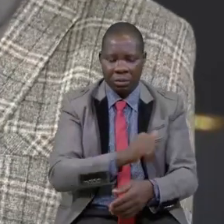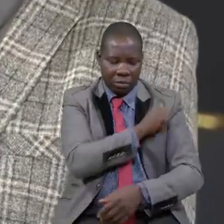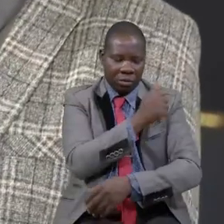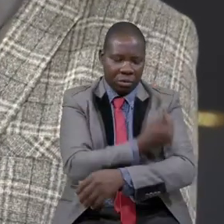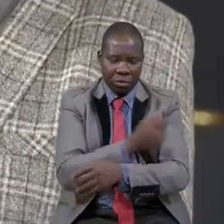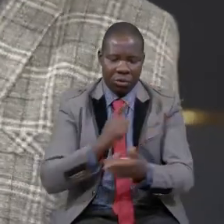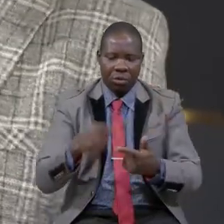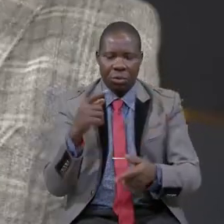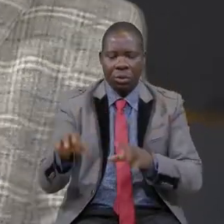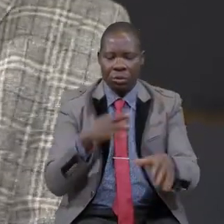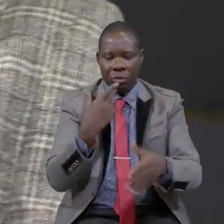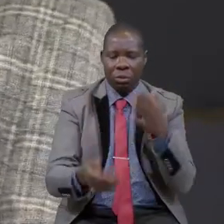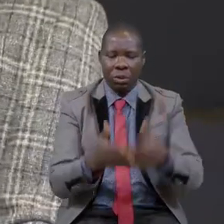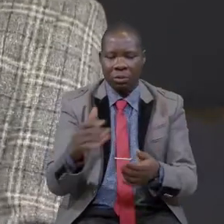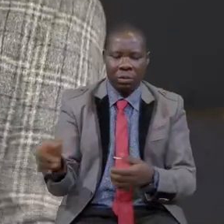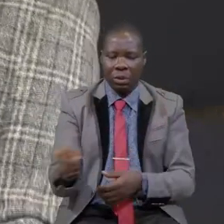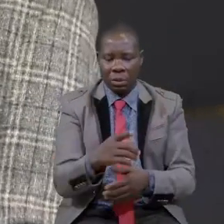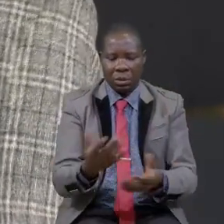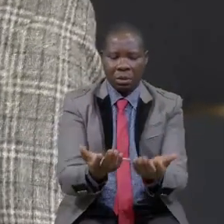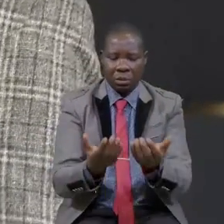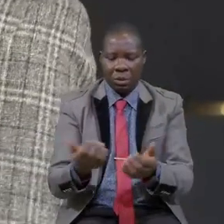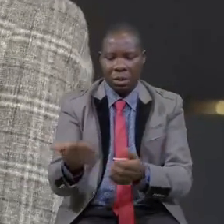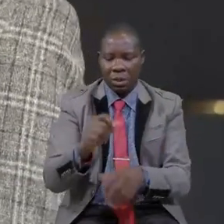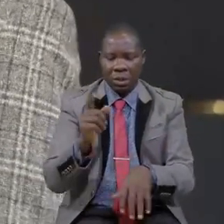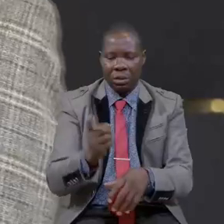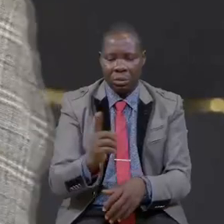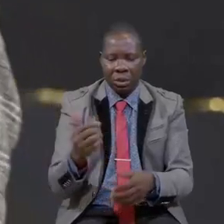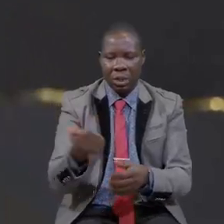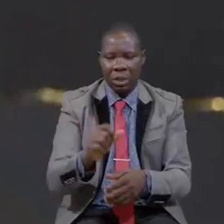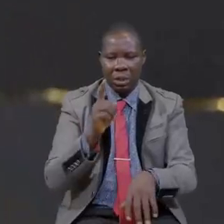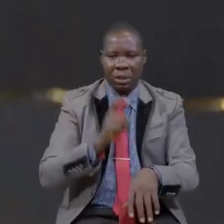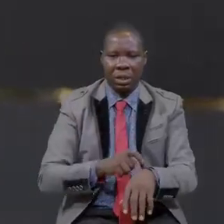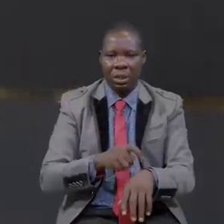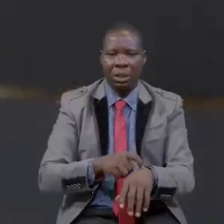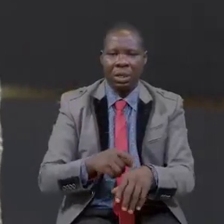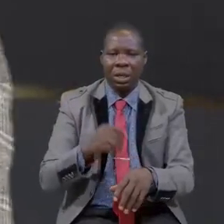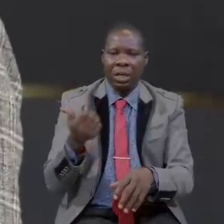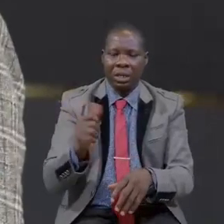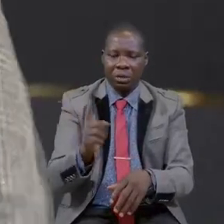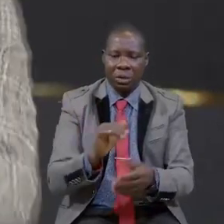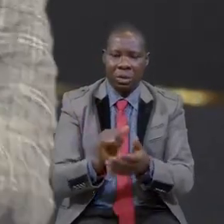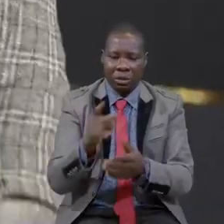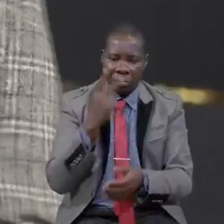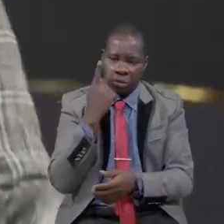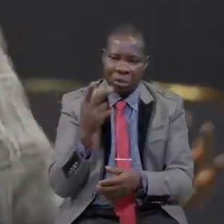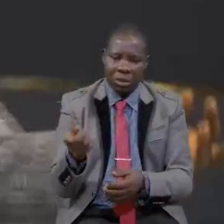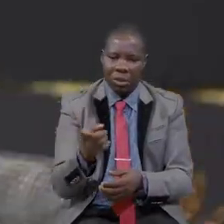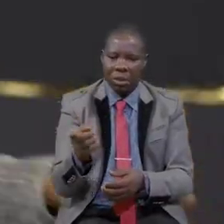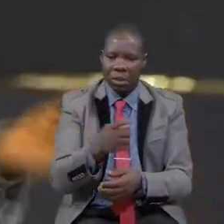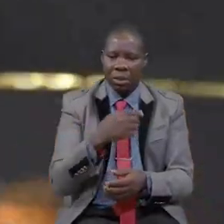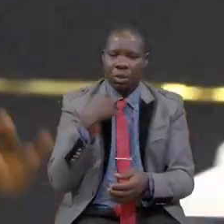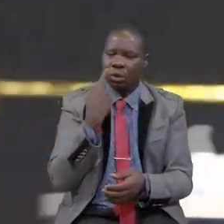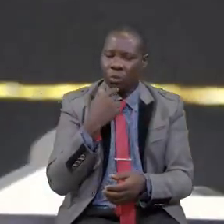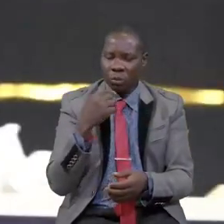liberté de faire ce qu'ils veulent. Partout, en tout lieu, quiconque les voit ou quiconque ne les voit